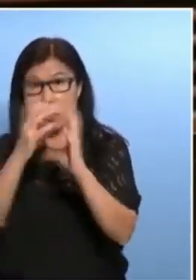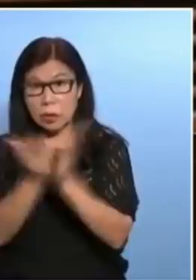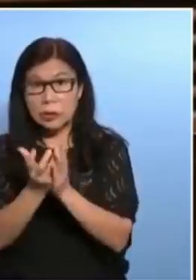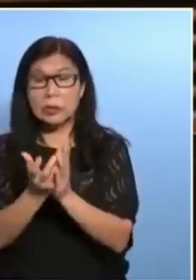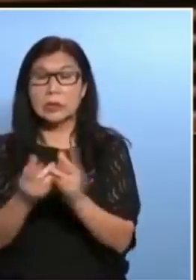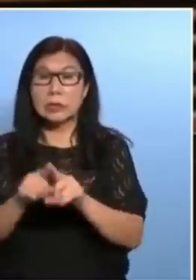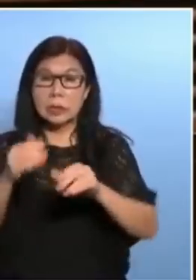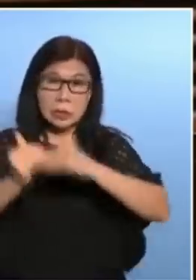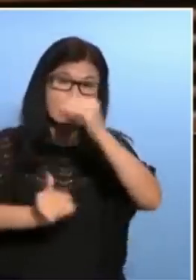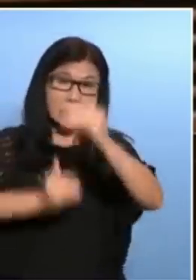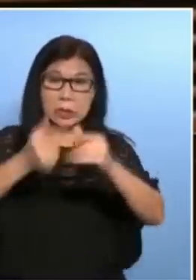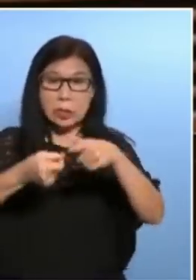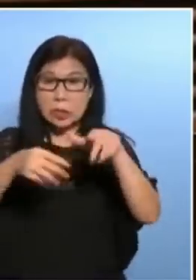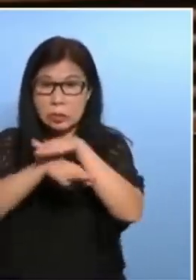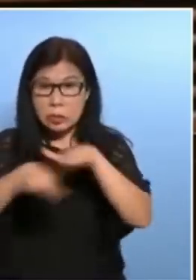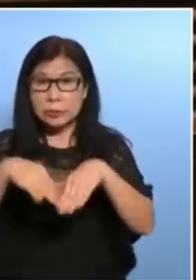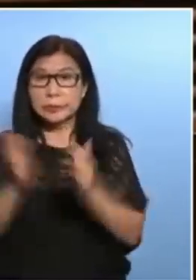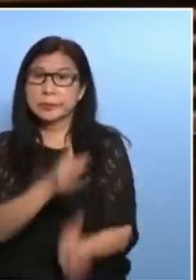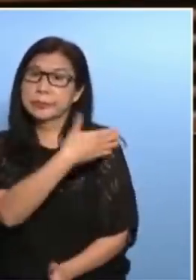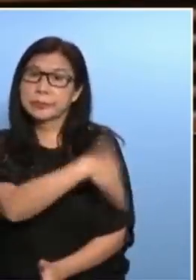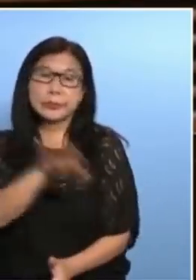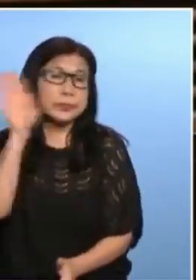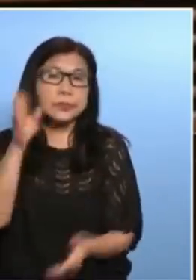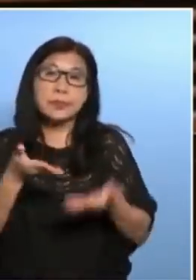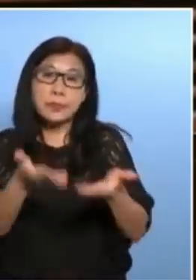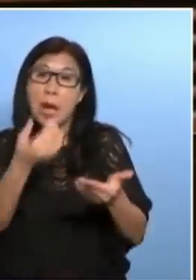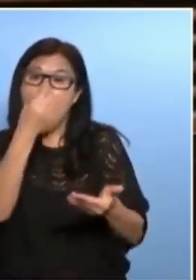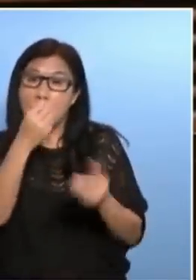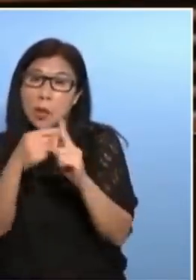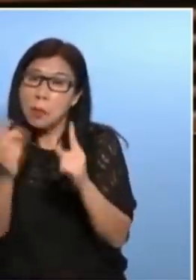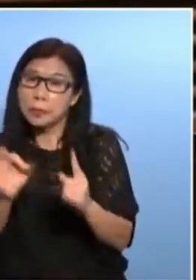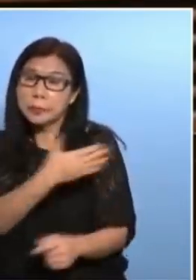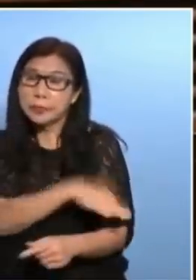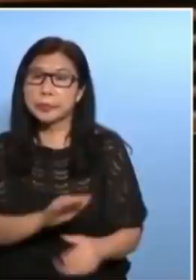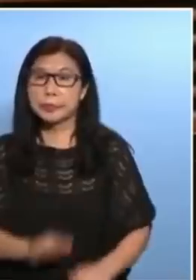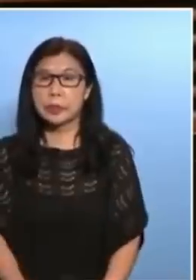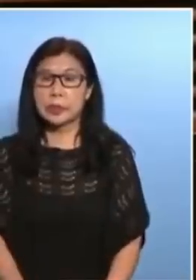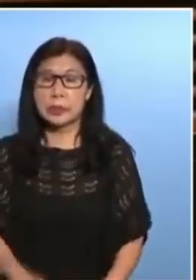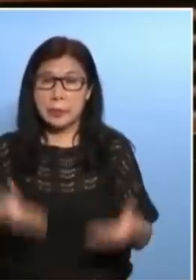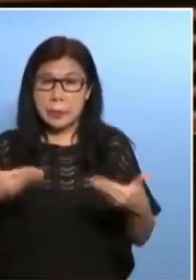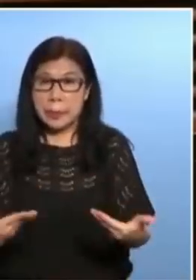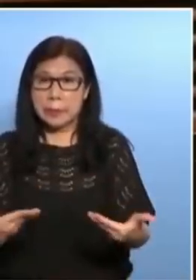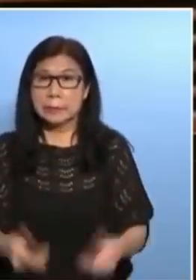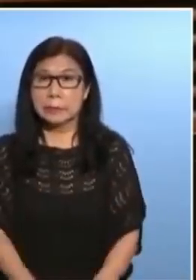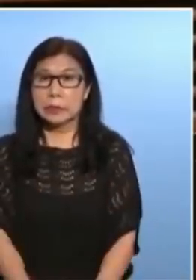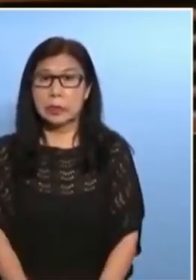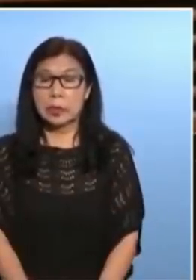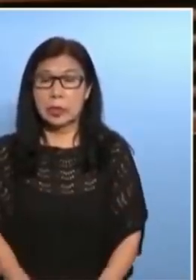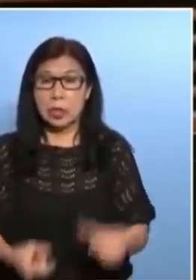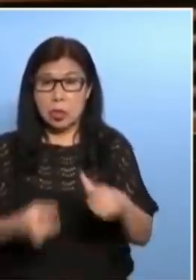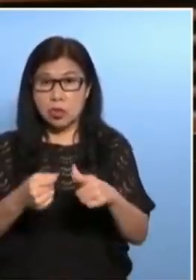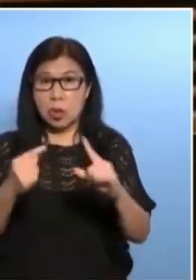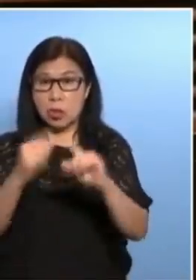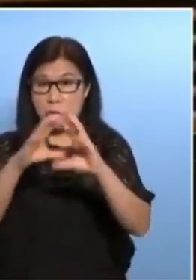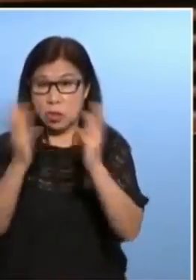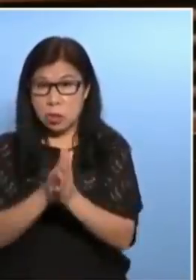連程序公義都懶得做給香港人看。 今次公民黨只有一